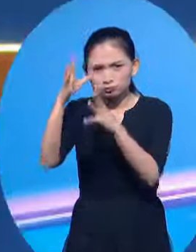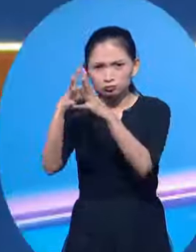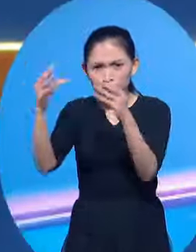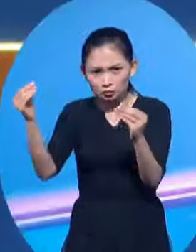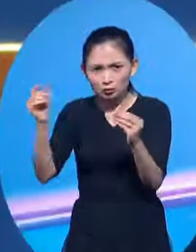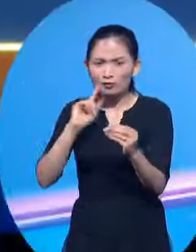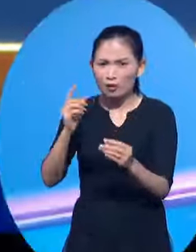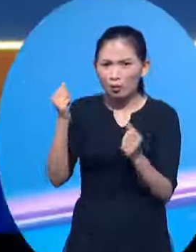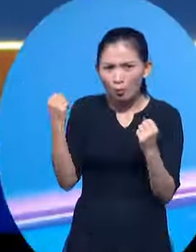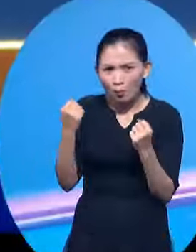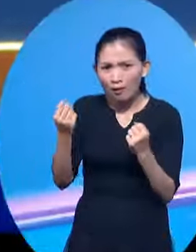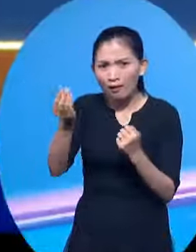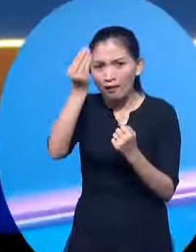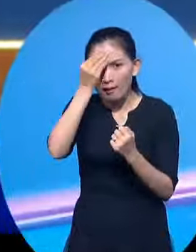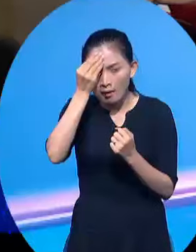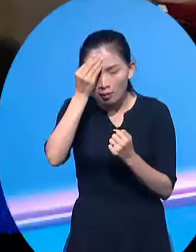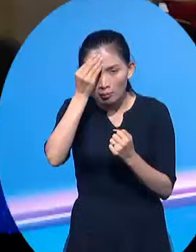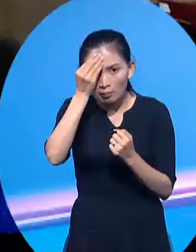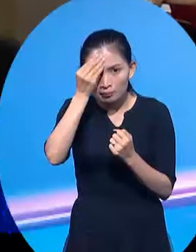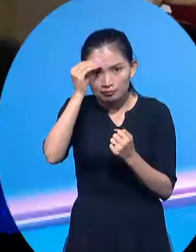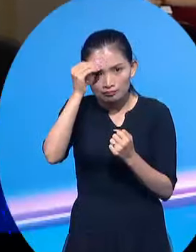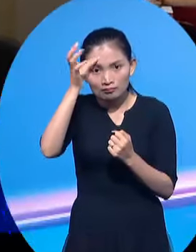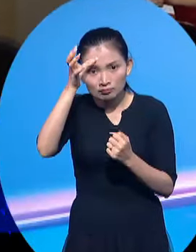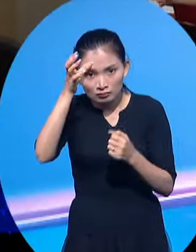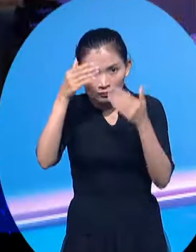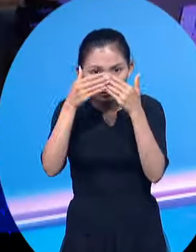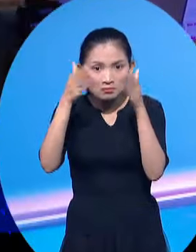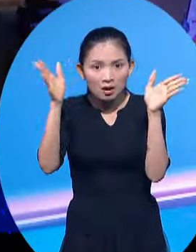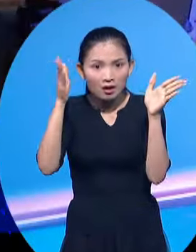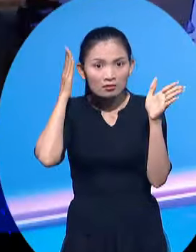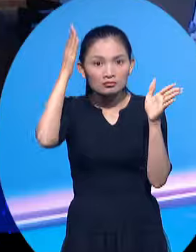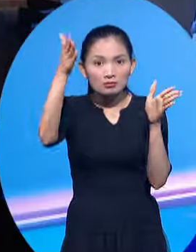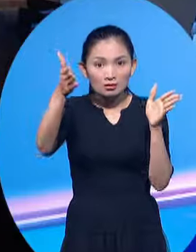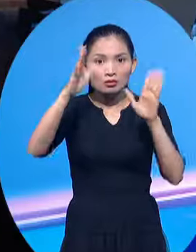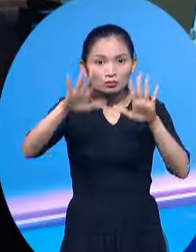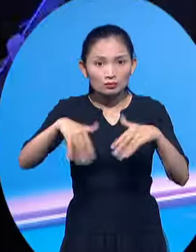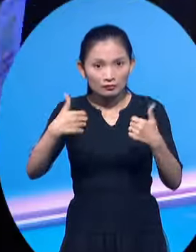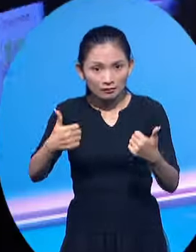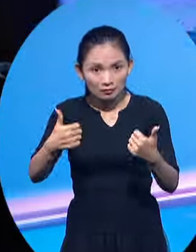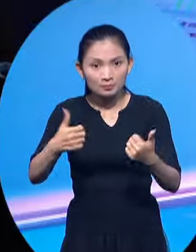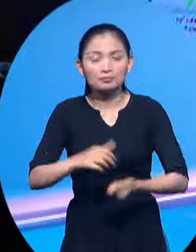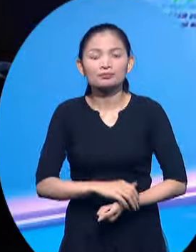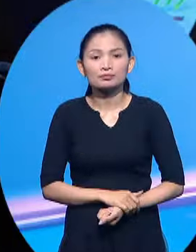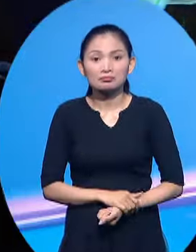xu hướng phát triển của thời đại, mở cánh cửa đến tương lai. Việc xây dựng văn hóa đọc và phát triển văn hóa đọc trong cộng đồng ngày càng